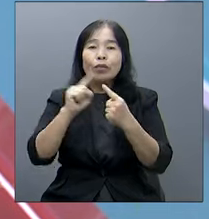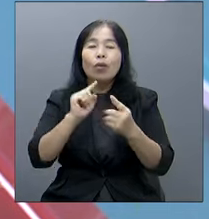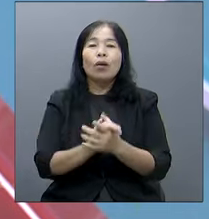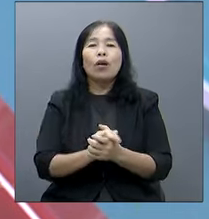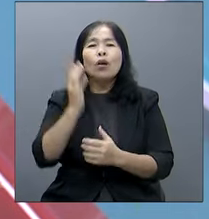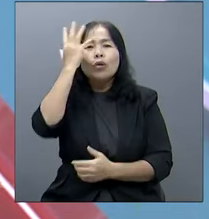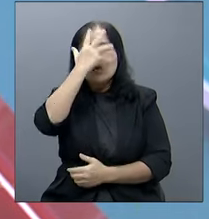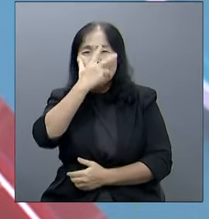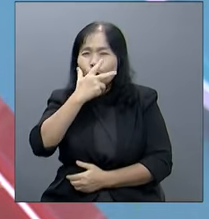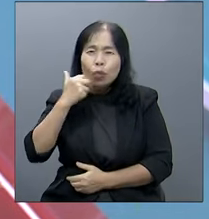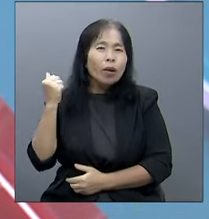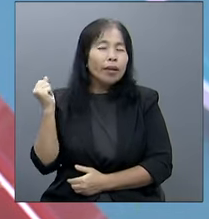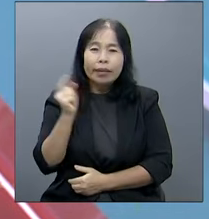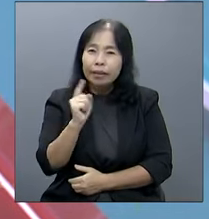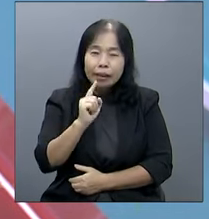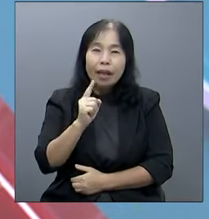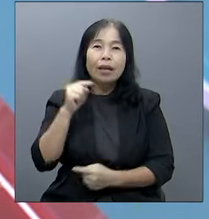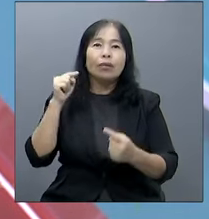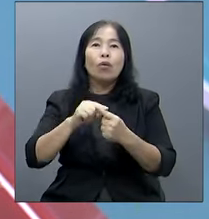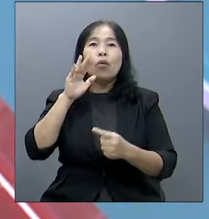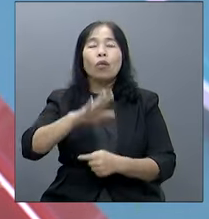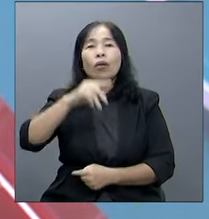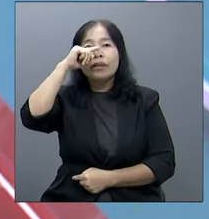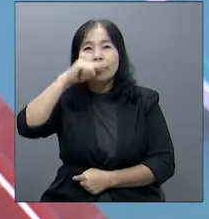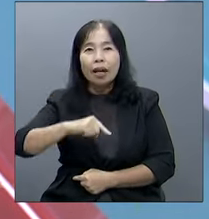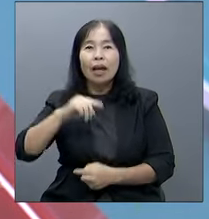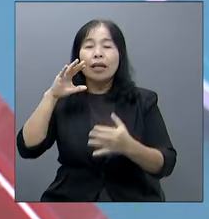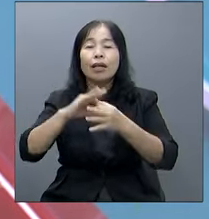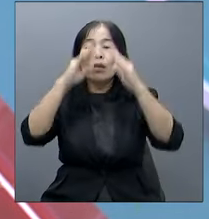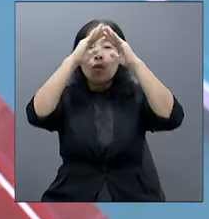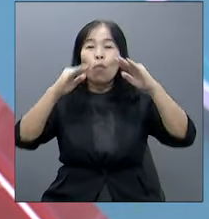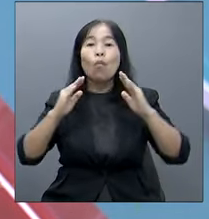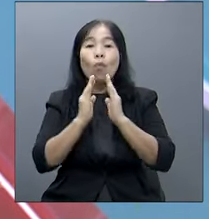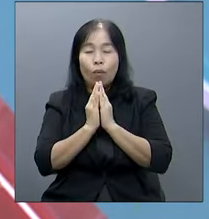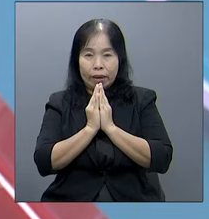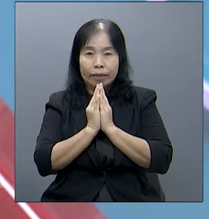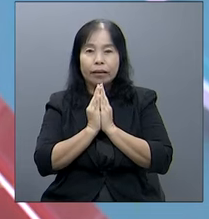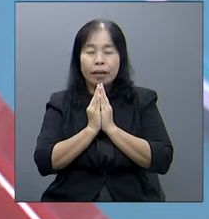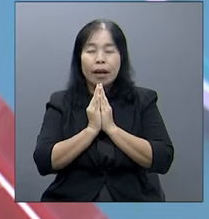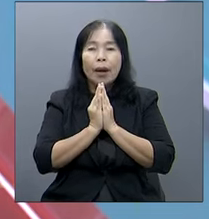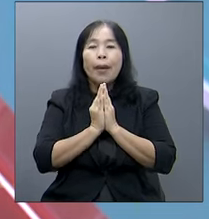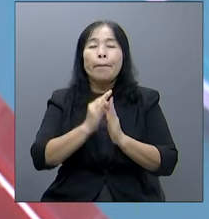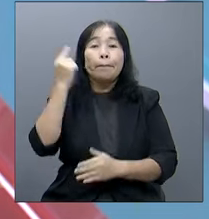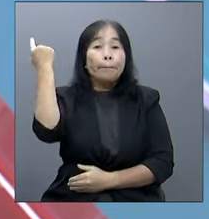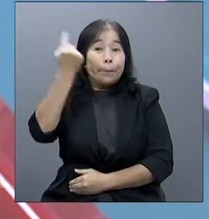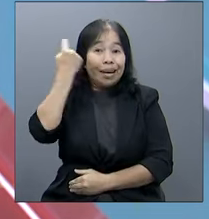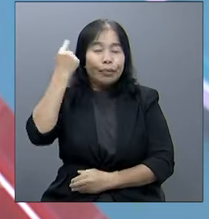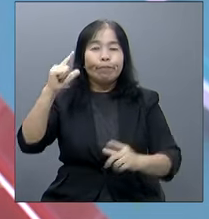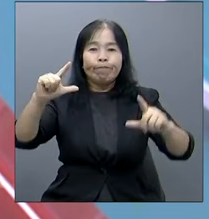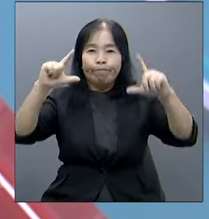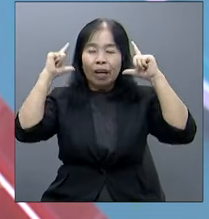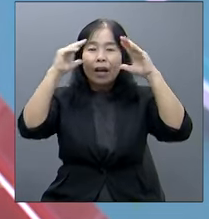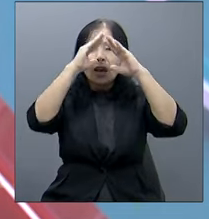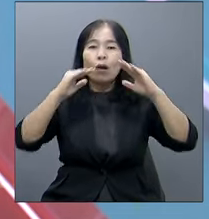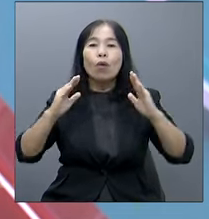y phenomenonความเป็มาอีหนอย่ทอยู่ คằ ร กคอเรื่องของวฐวารามจะพาไปสถานที่ทองเที่ว C eerste คุผชมครัที่วฒรธรช